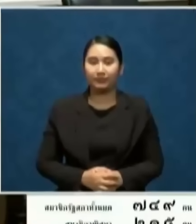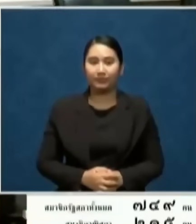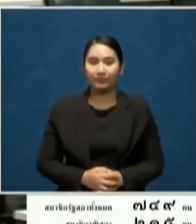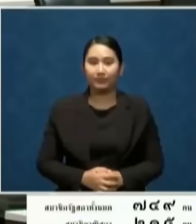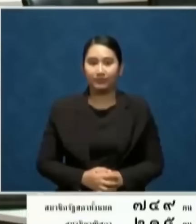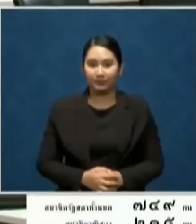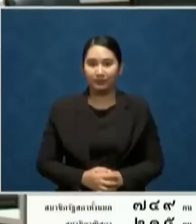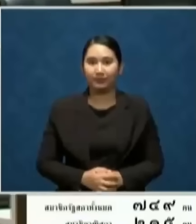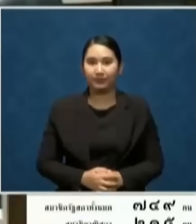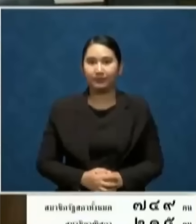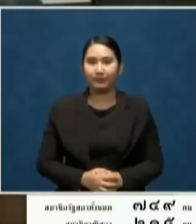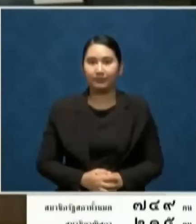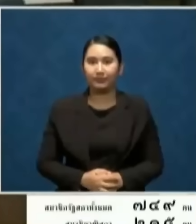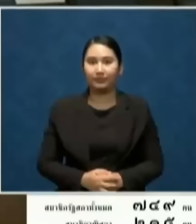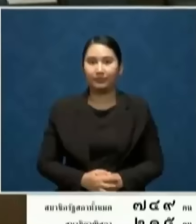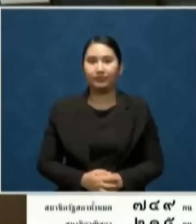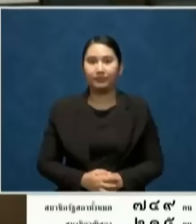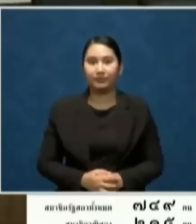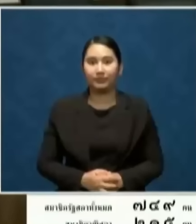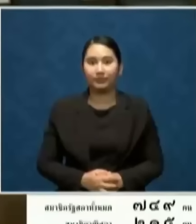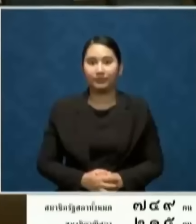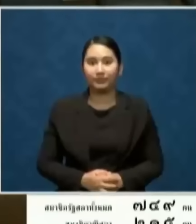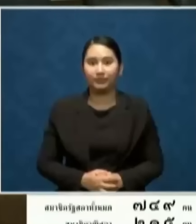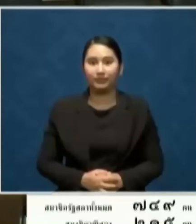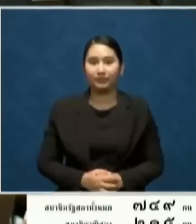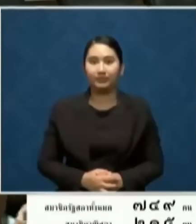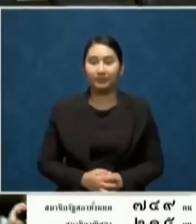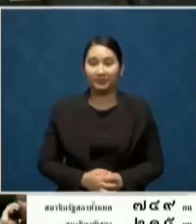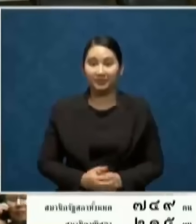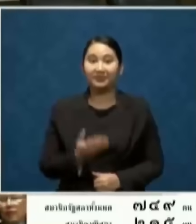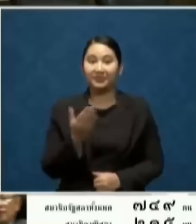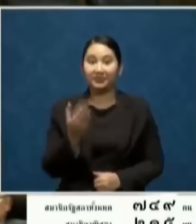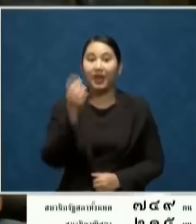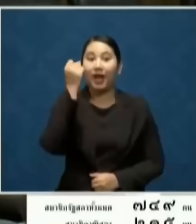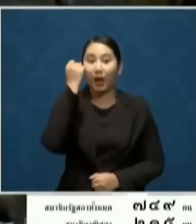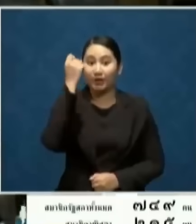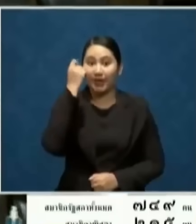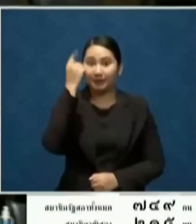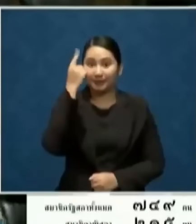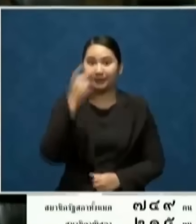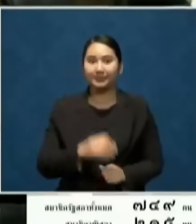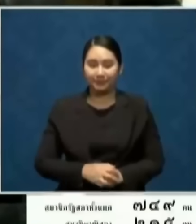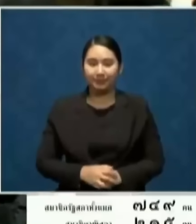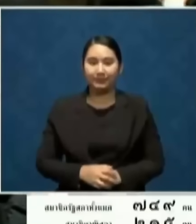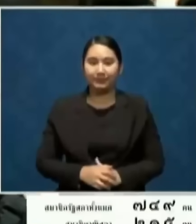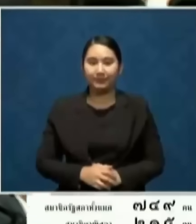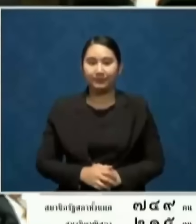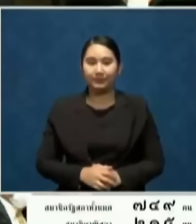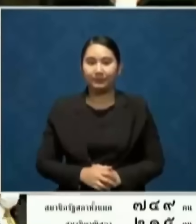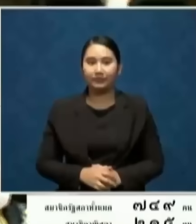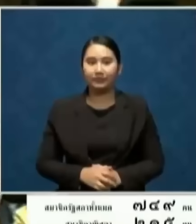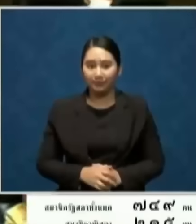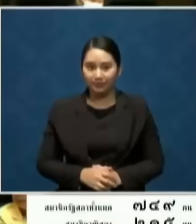แล้วก็ในจำนวนนี้นะคะก็คือเป็นผู้บัญชาการเหล่าทัพแล้วก็ผู้ชาการตำรวจแห่งชาติแล้วก็ป